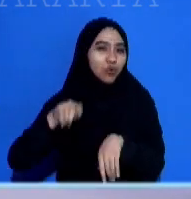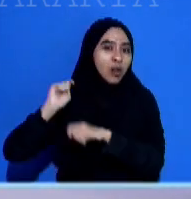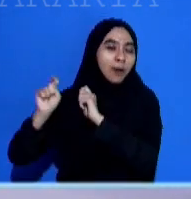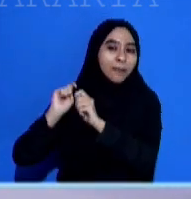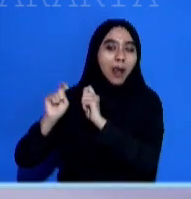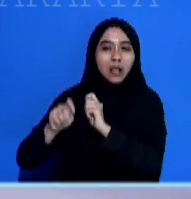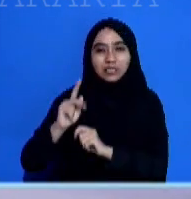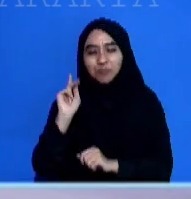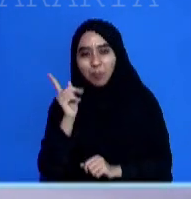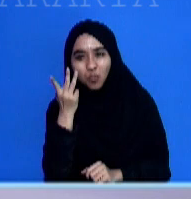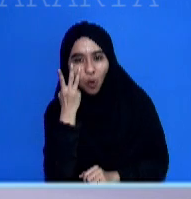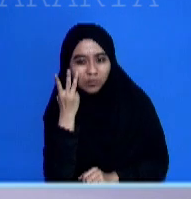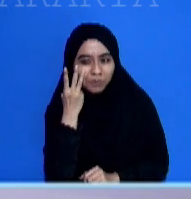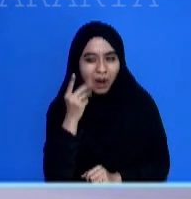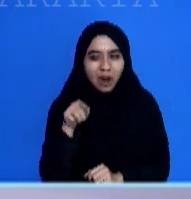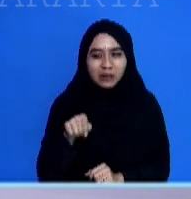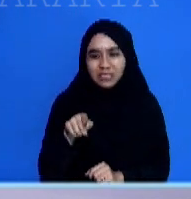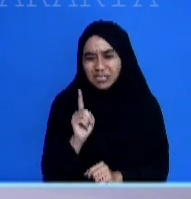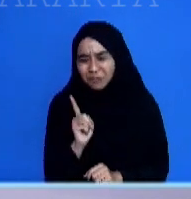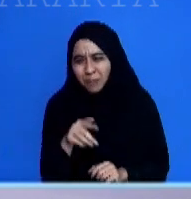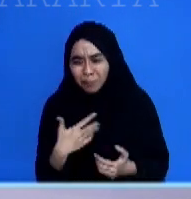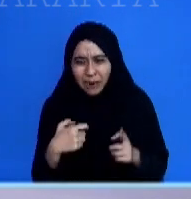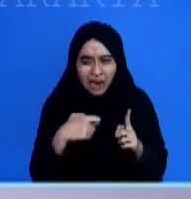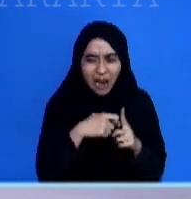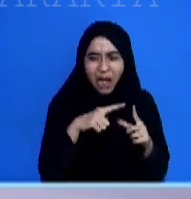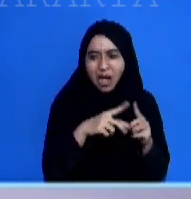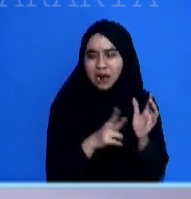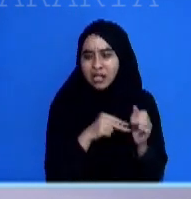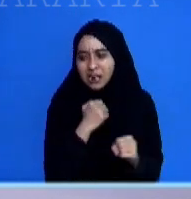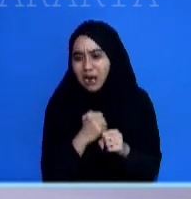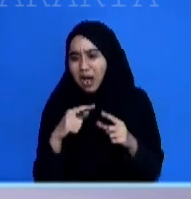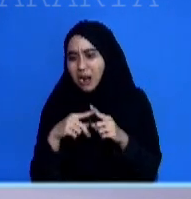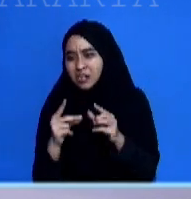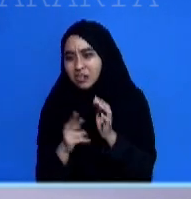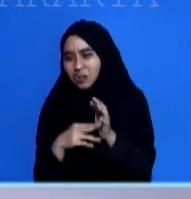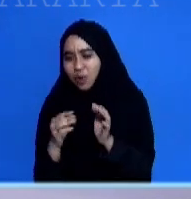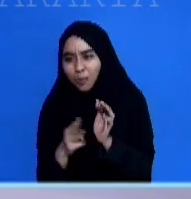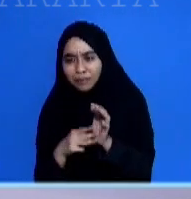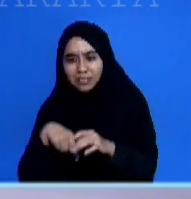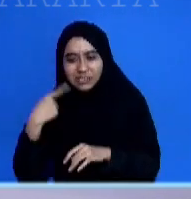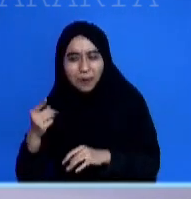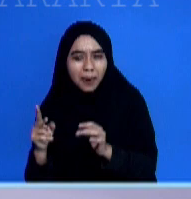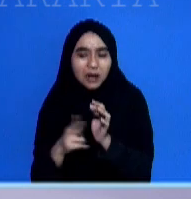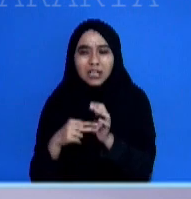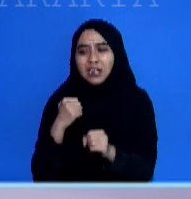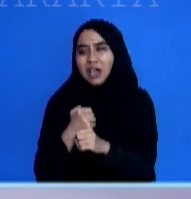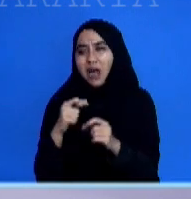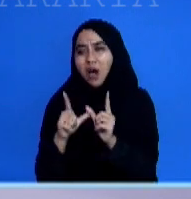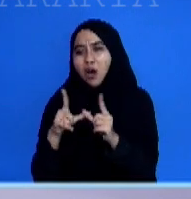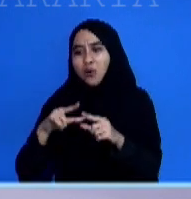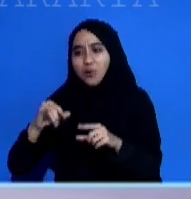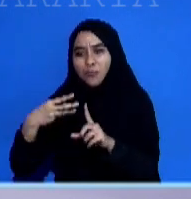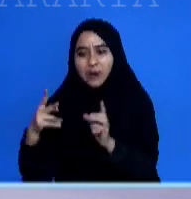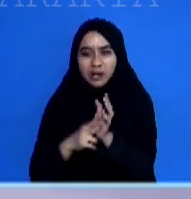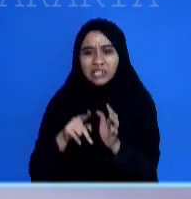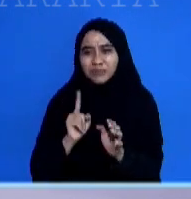mewaspadai kondisi jalan terutama dari exit tol Karang Anom hingga exit tol Ngawen kewaspadaan ini diperlukan karena pengendara harus